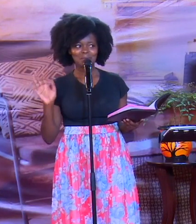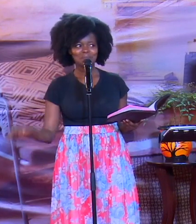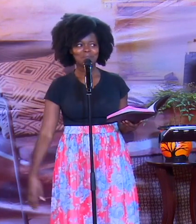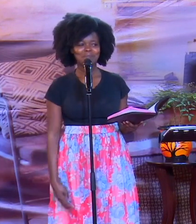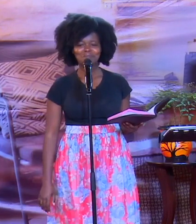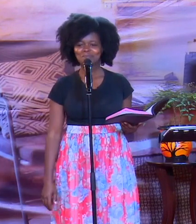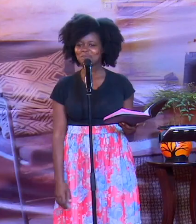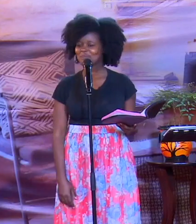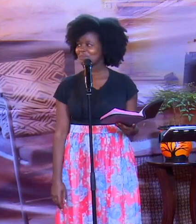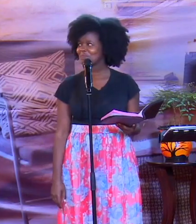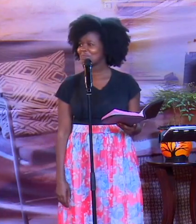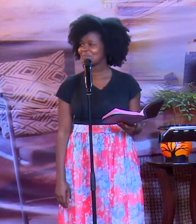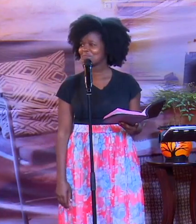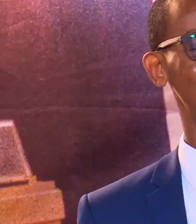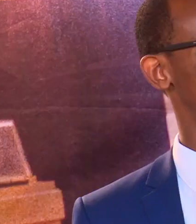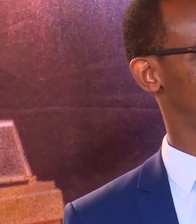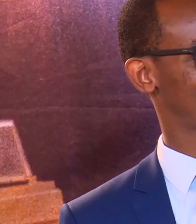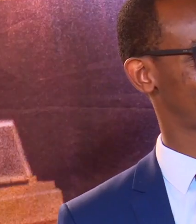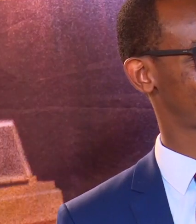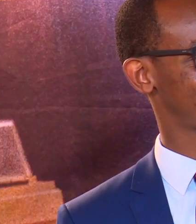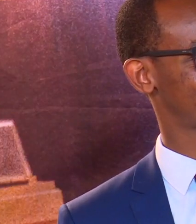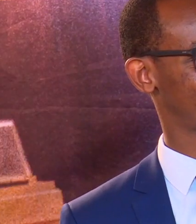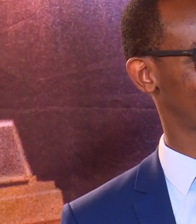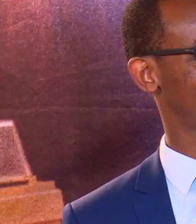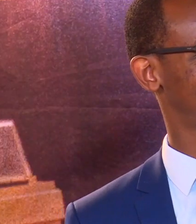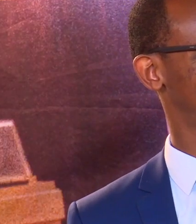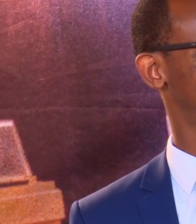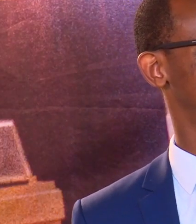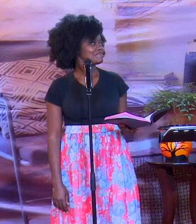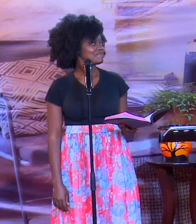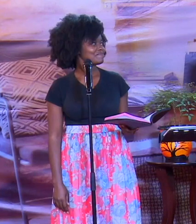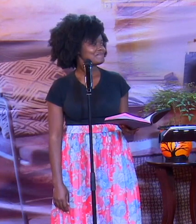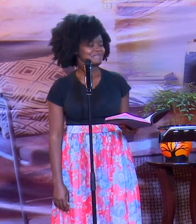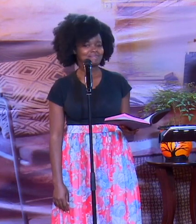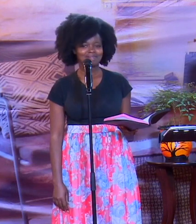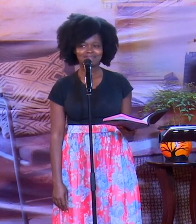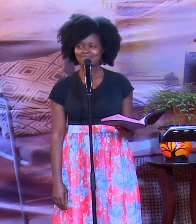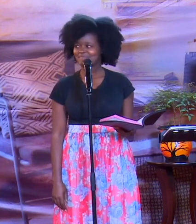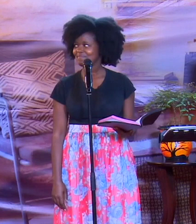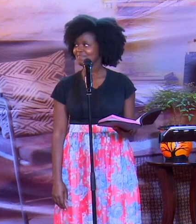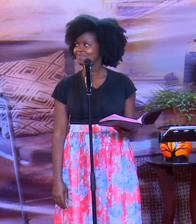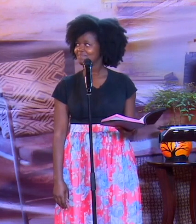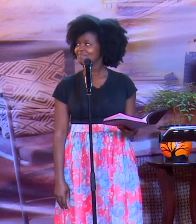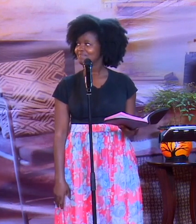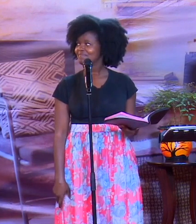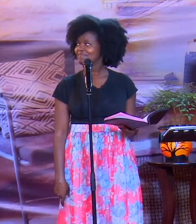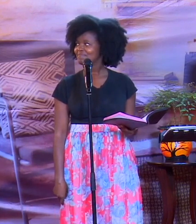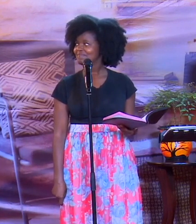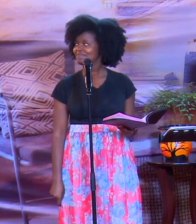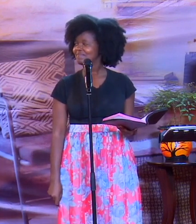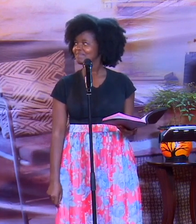Hello. Naye anayemfuata ndugu Justice Nyaga. Sabato njema. Kisha